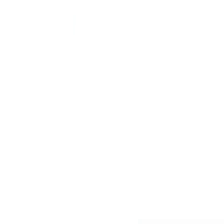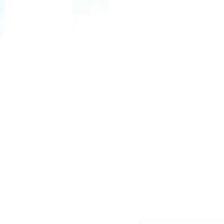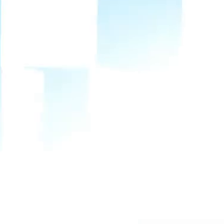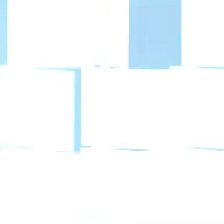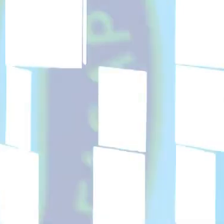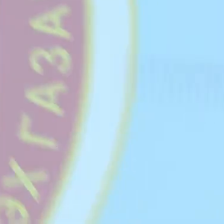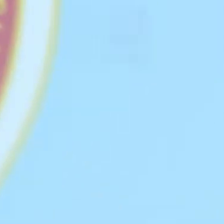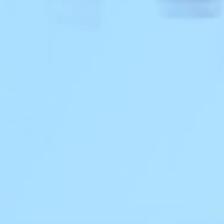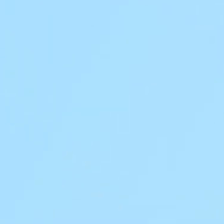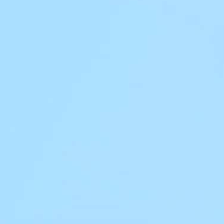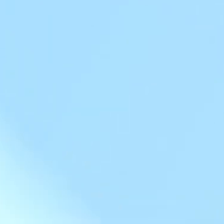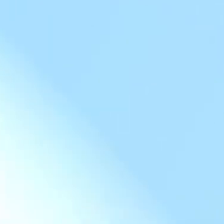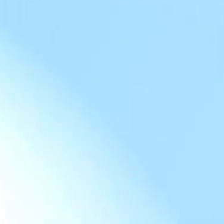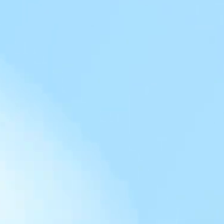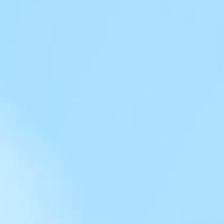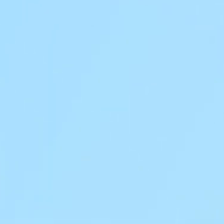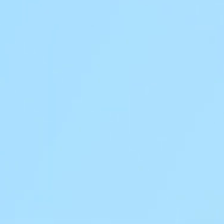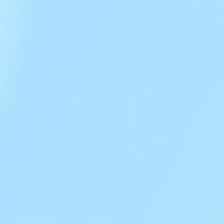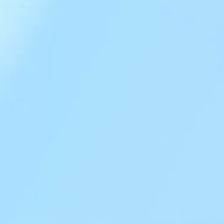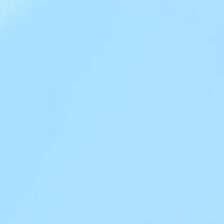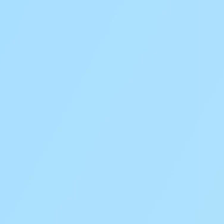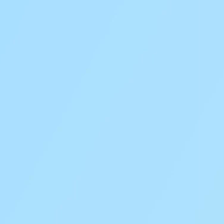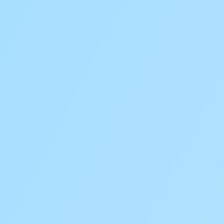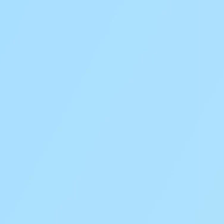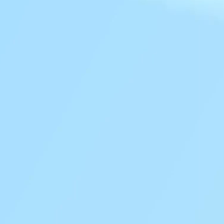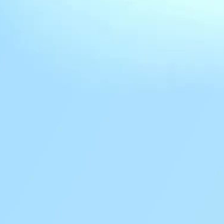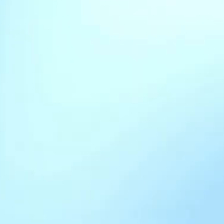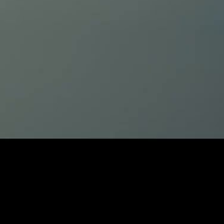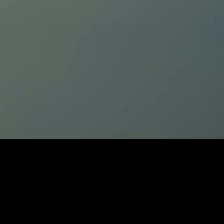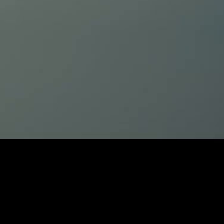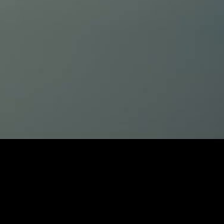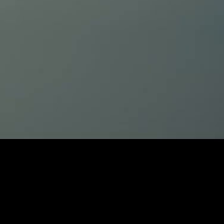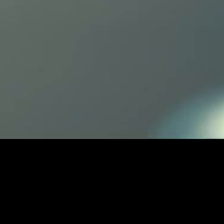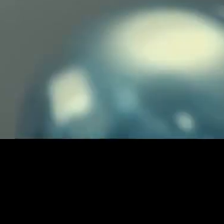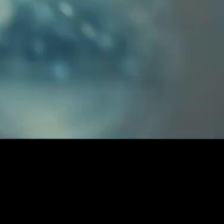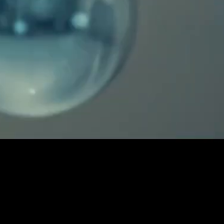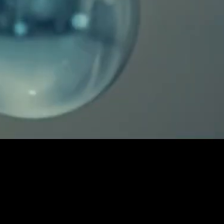чанлан хадгална. Авилгатай тэмцэх газар.